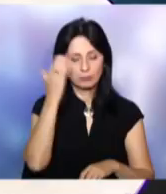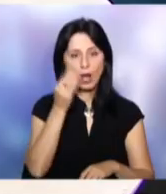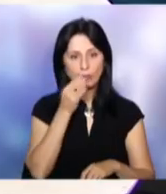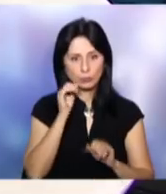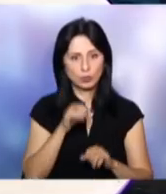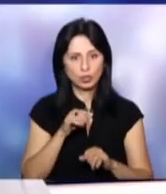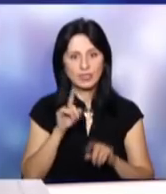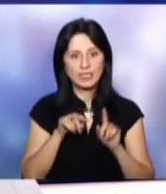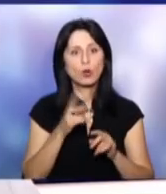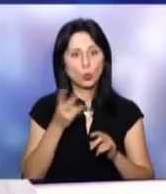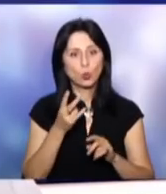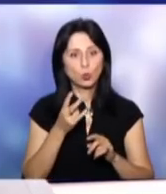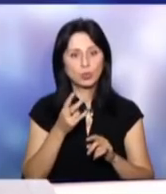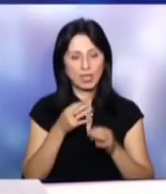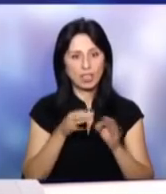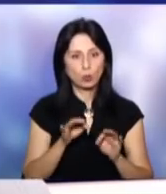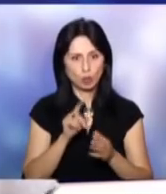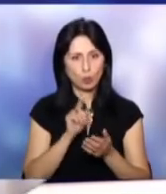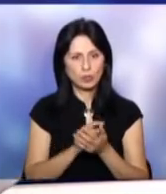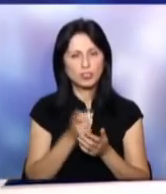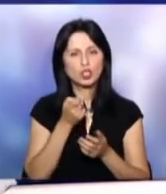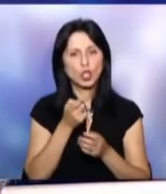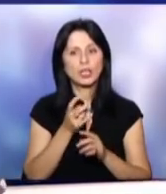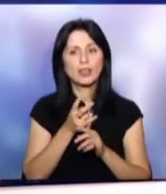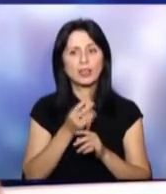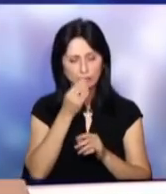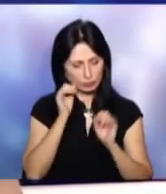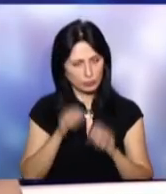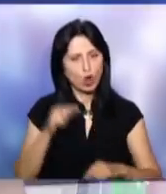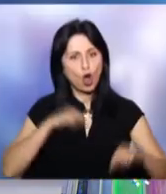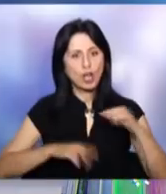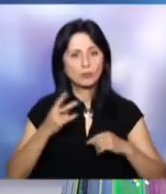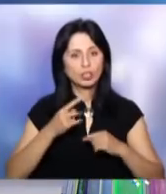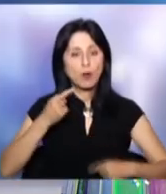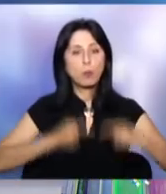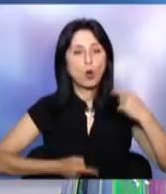ადამიანს, რომ ხანდახან ესეც უნდა დაუშვა. აუცილებლად ადამიანის ორგანიზმი ჭირდება,